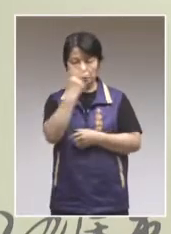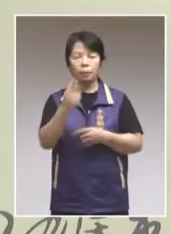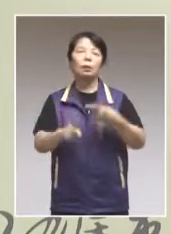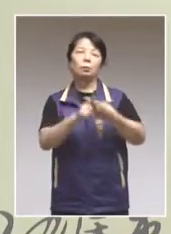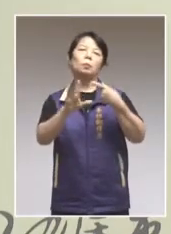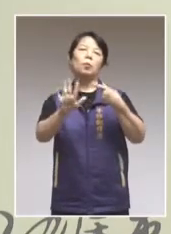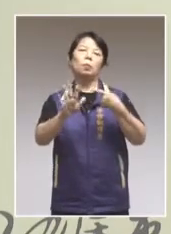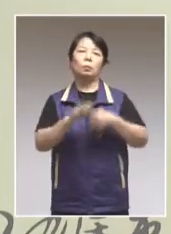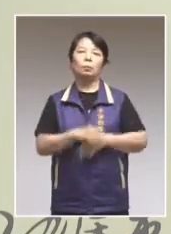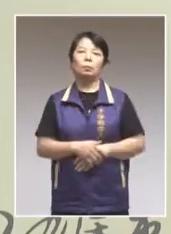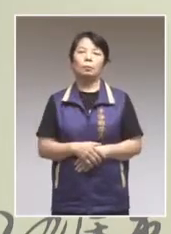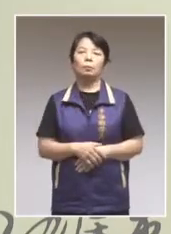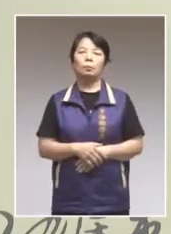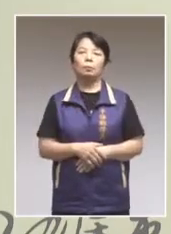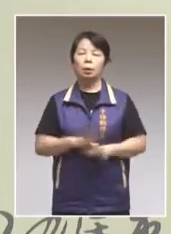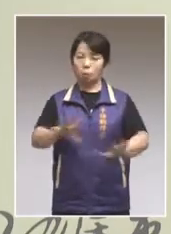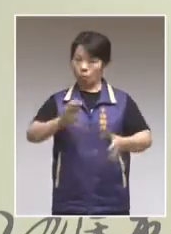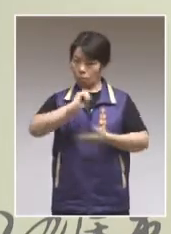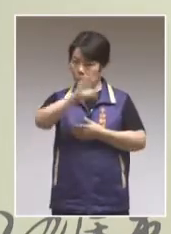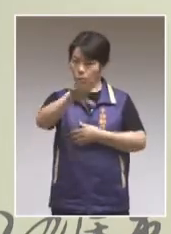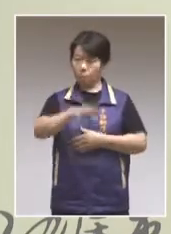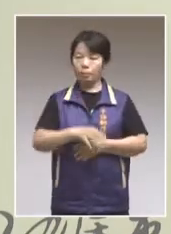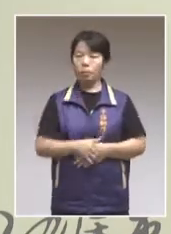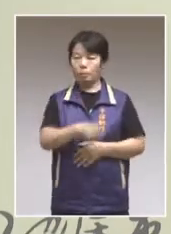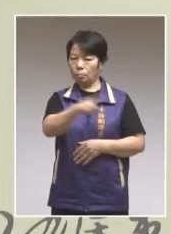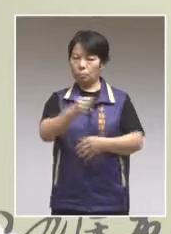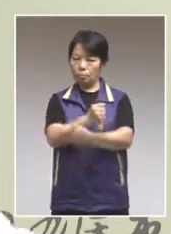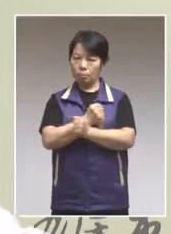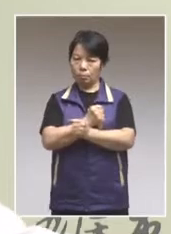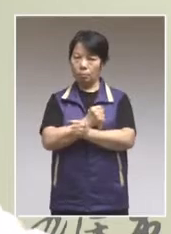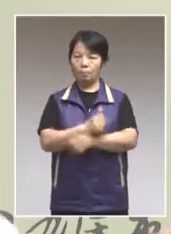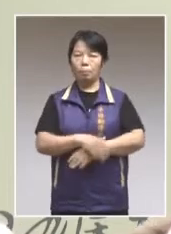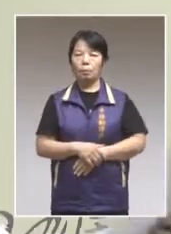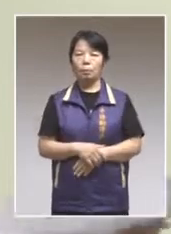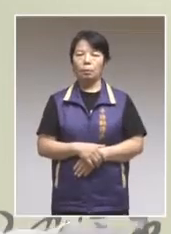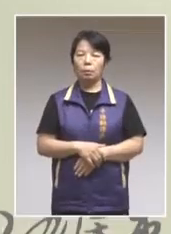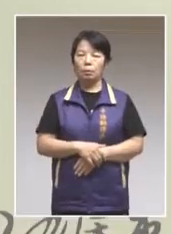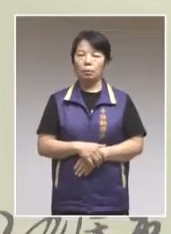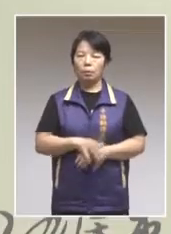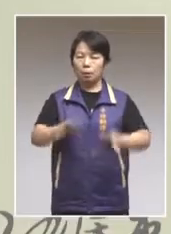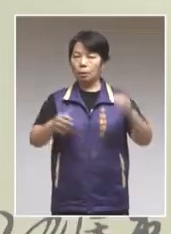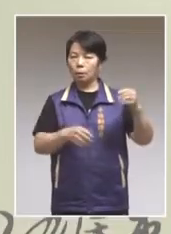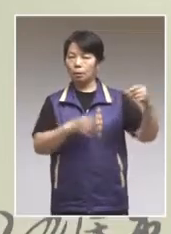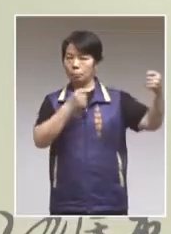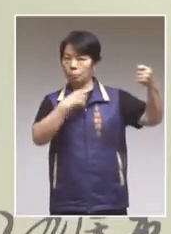是要提醒大家注意，哦，那这张图